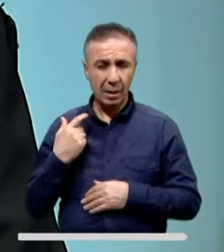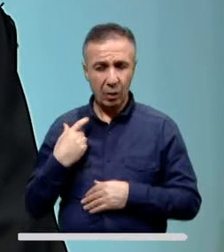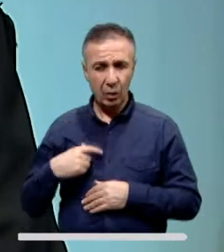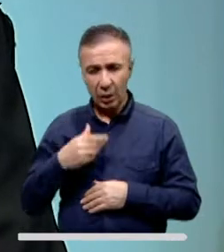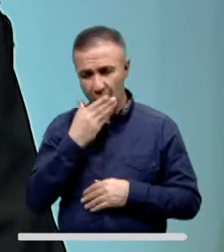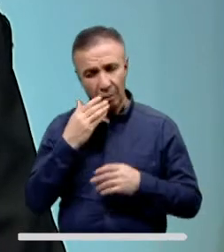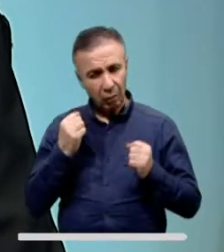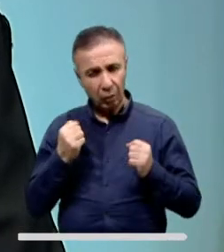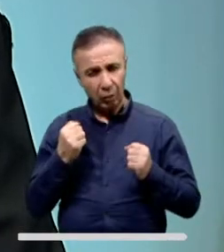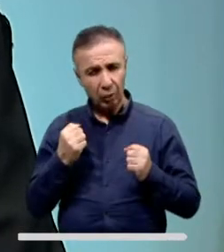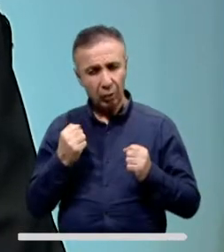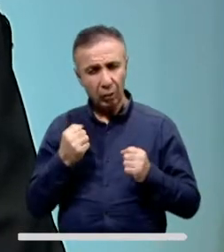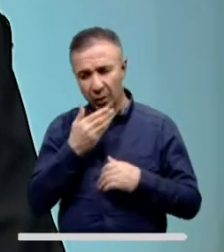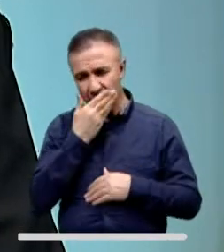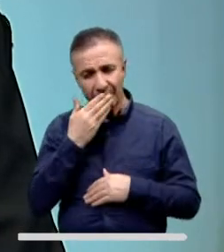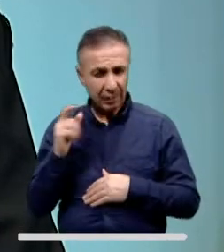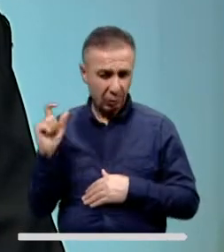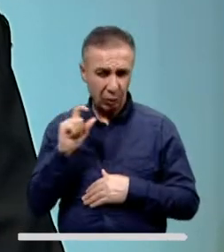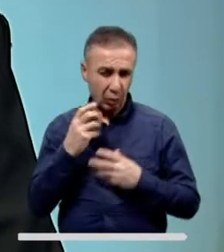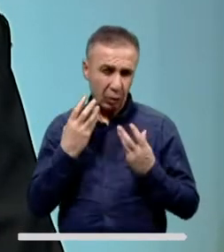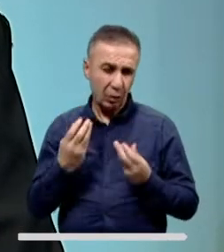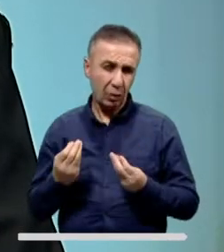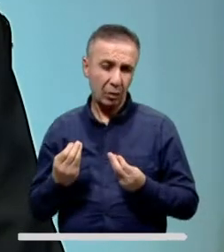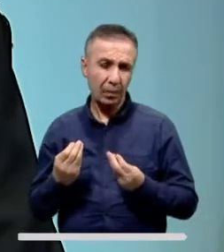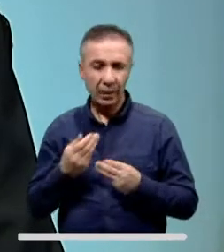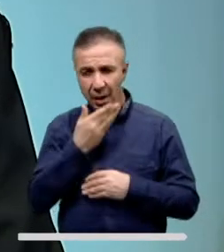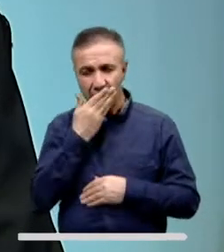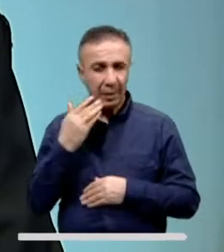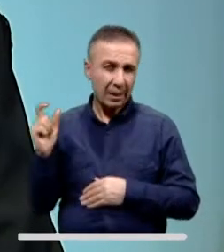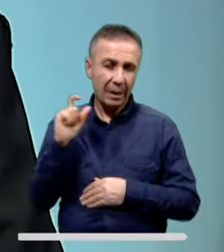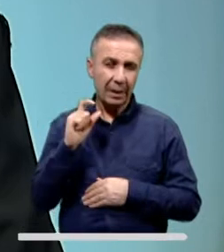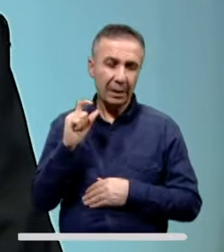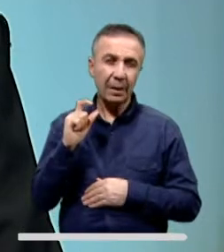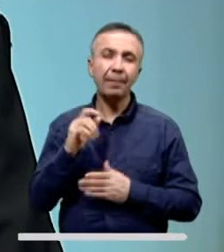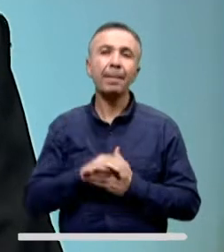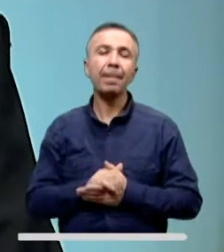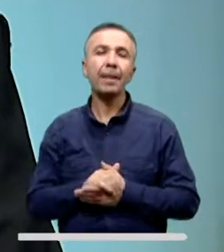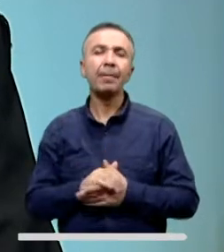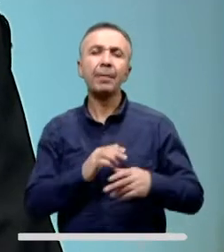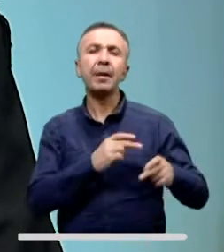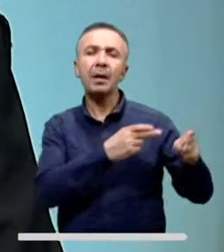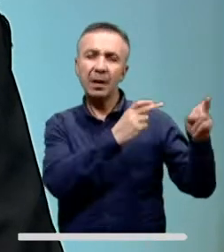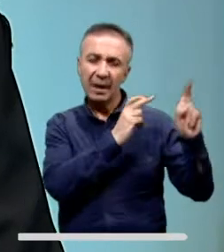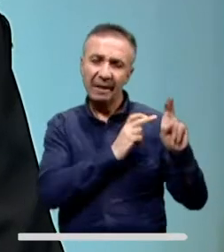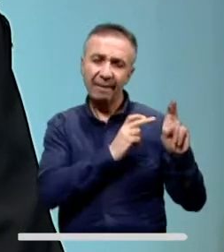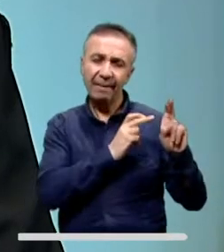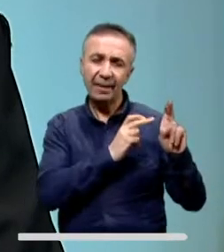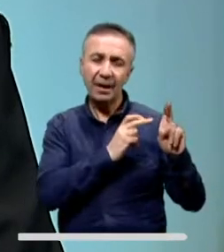olabilir. Şimdi daha ziyade Ramazan'da ne yapıyoruz? İftara açarken